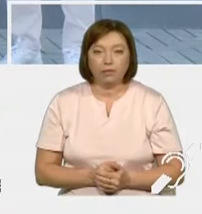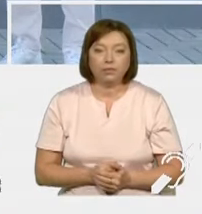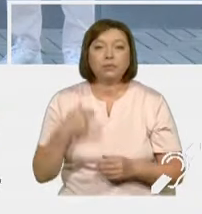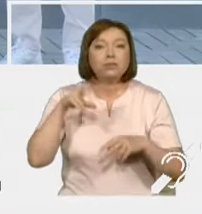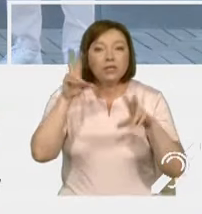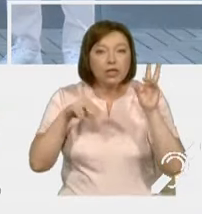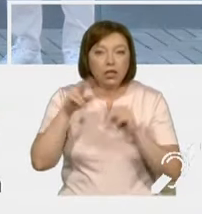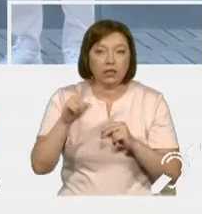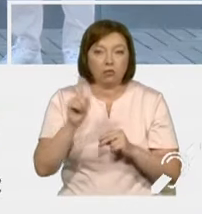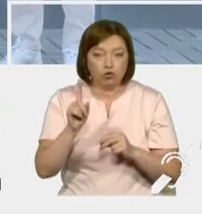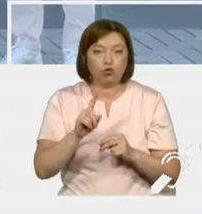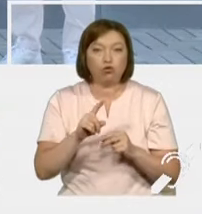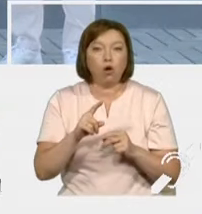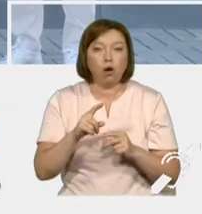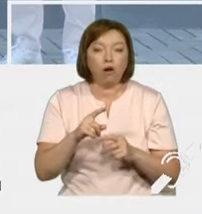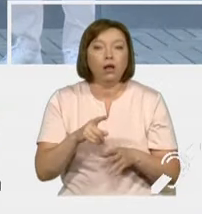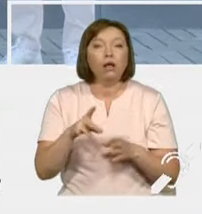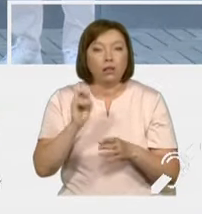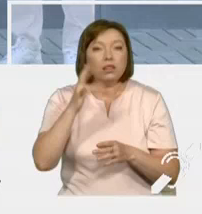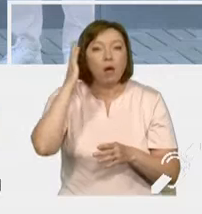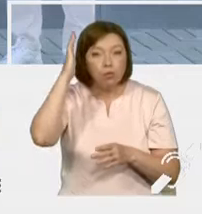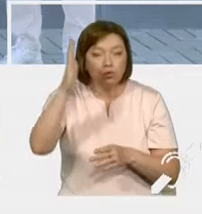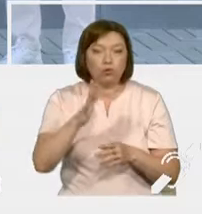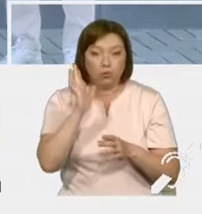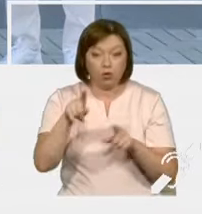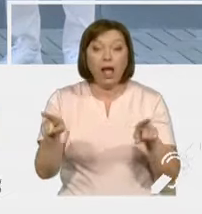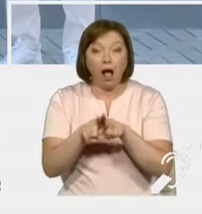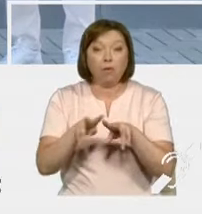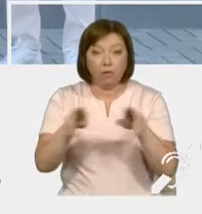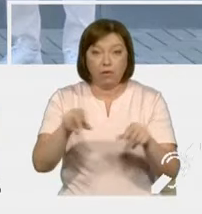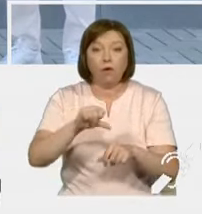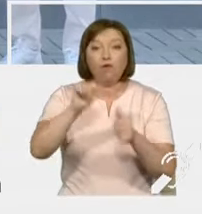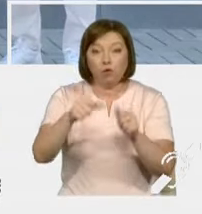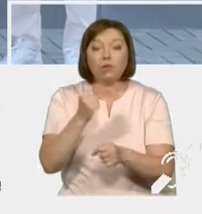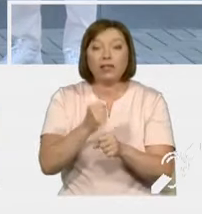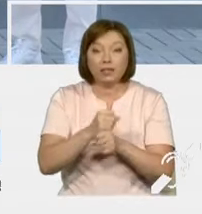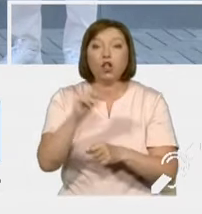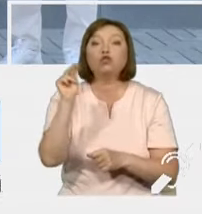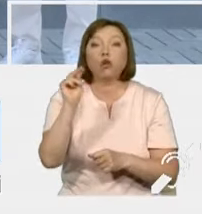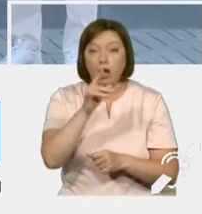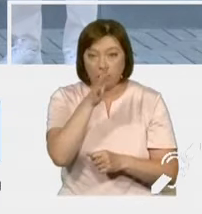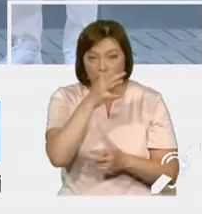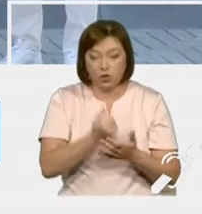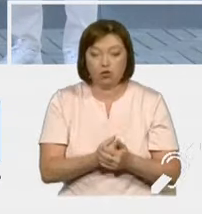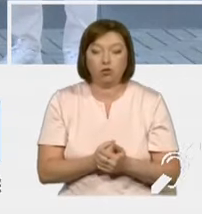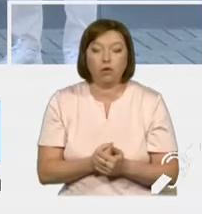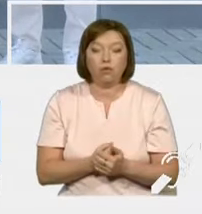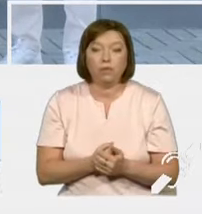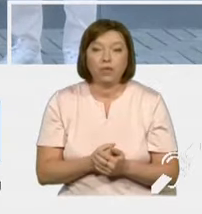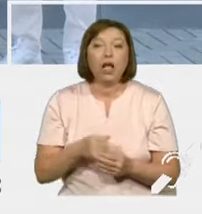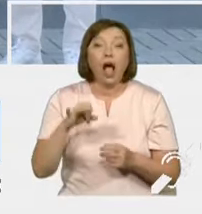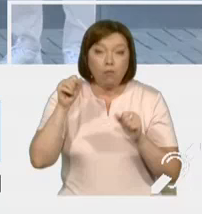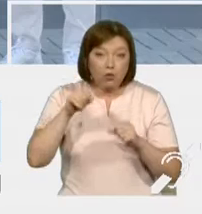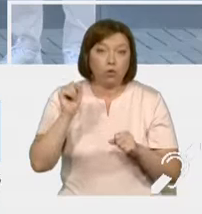sperăm să-l realizăm în viitor și în Chișinău, la Ciocana, în ultimul timp, sper peste un an și la